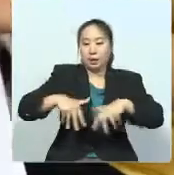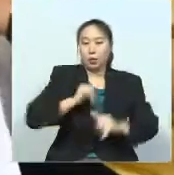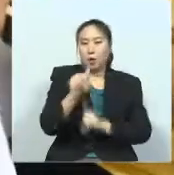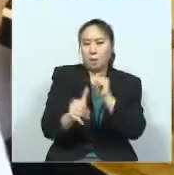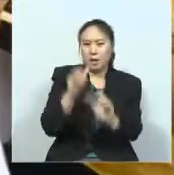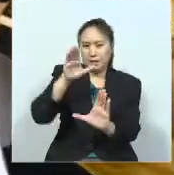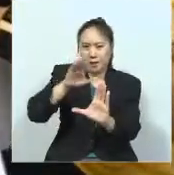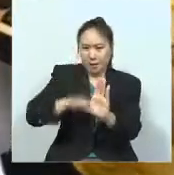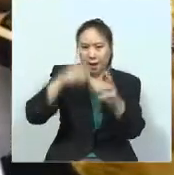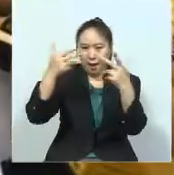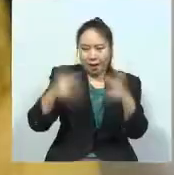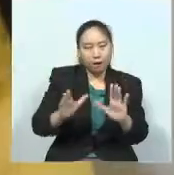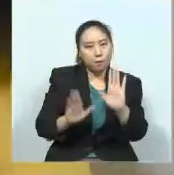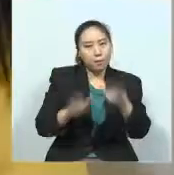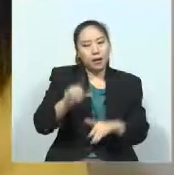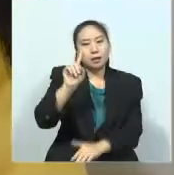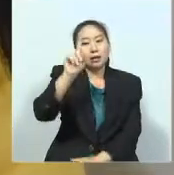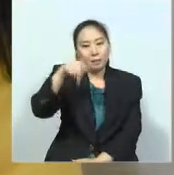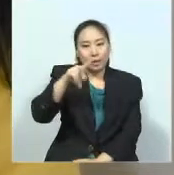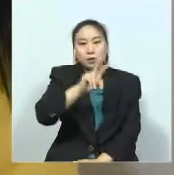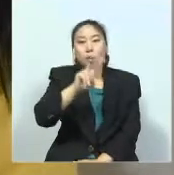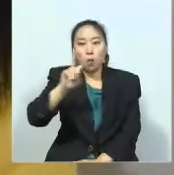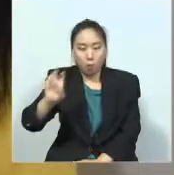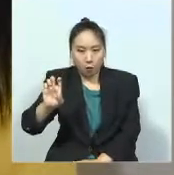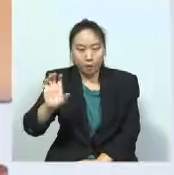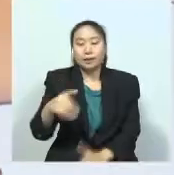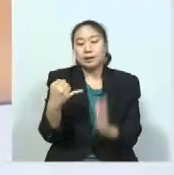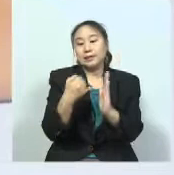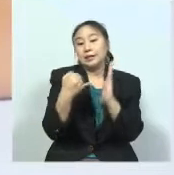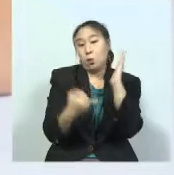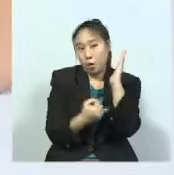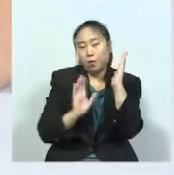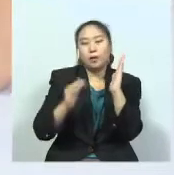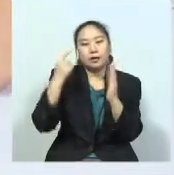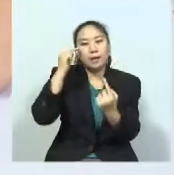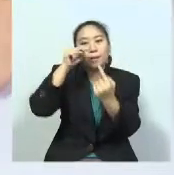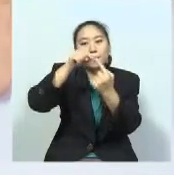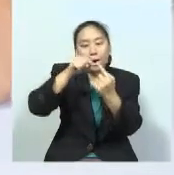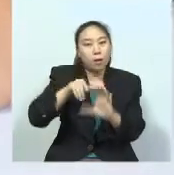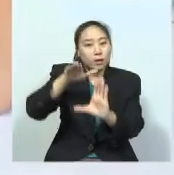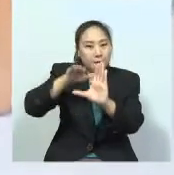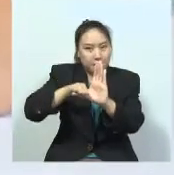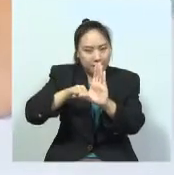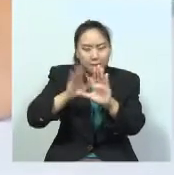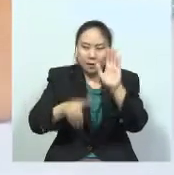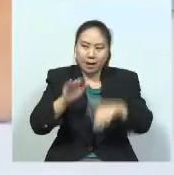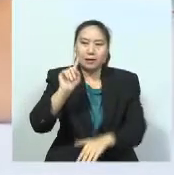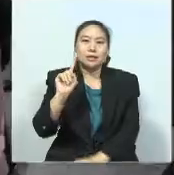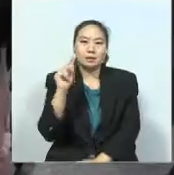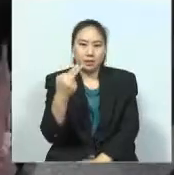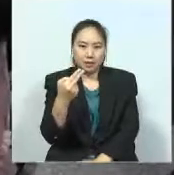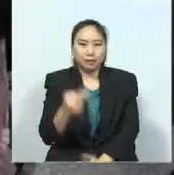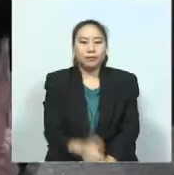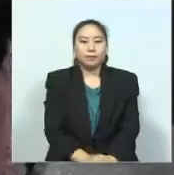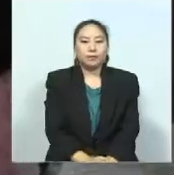นไปลงทะเบียนแล้วจำนวนกว่า 1,200 คนโดยทางจังหวัดตั้งเป้าว่าจะมีผู้ลงทะเบียนร่วมกิจกรรมจำนวน 10,000 ค